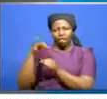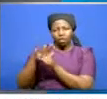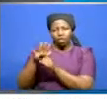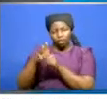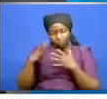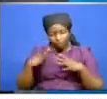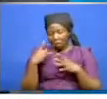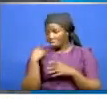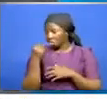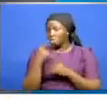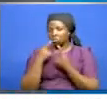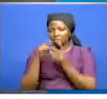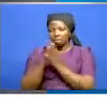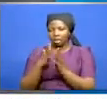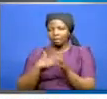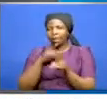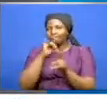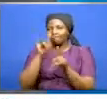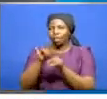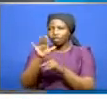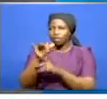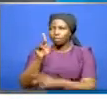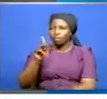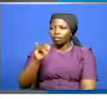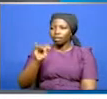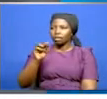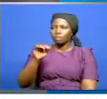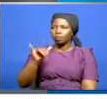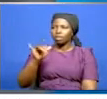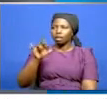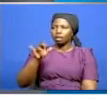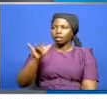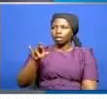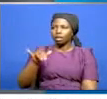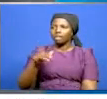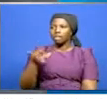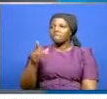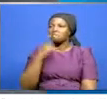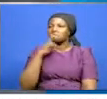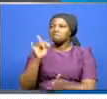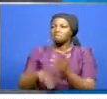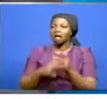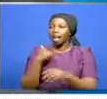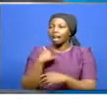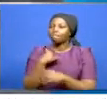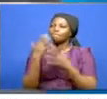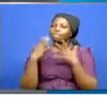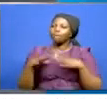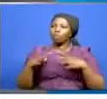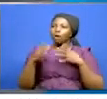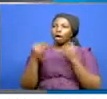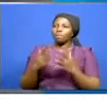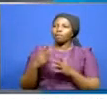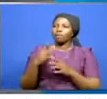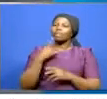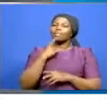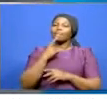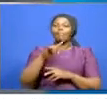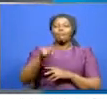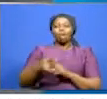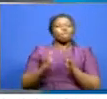na ndugu yangu wa Kimilili. Ni Kimilili huyu nani, Dilma Baraza. Anasema ako na watu 100,000